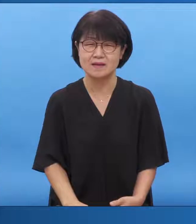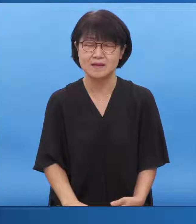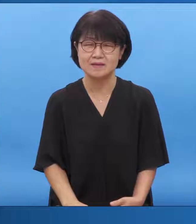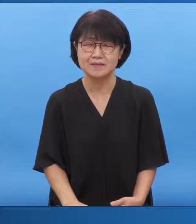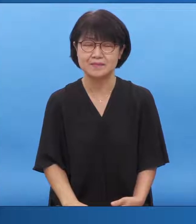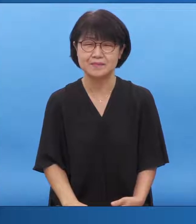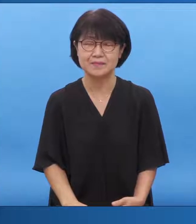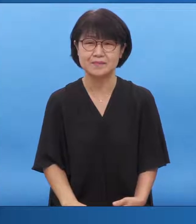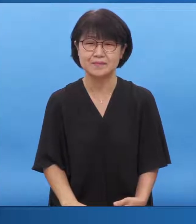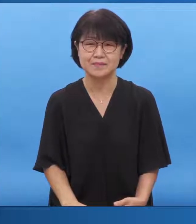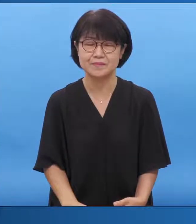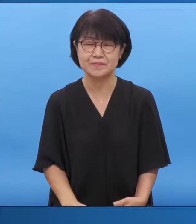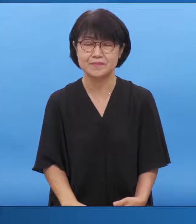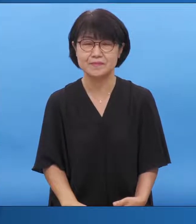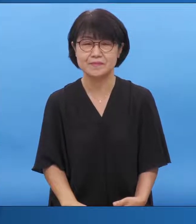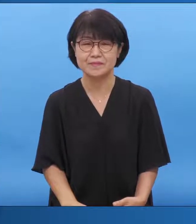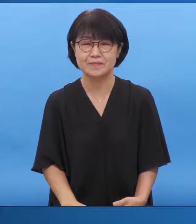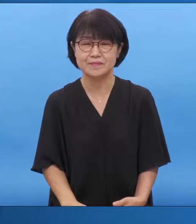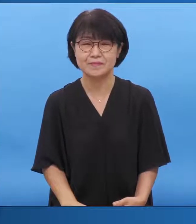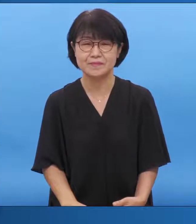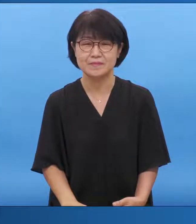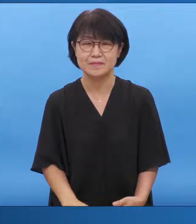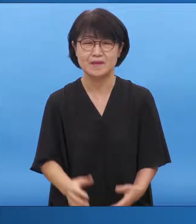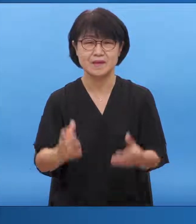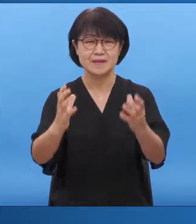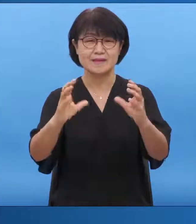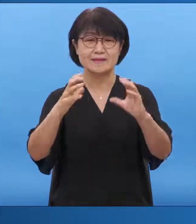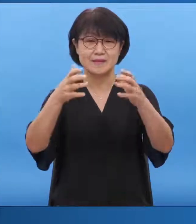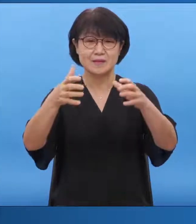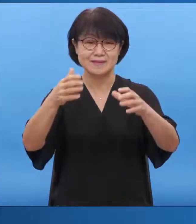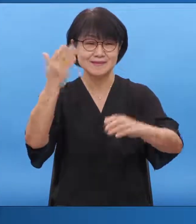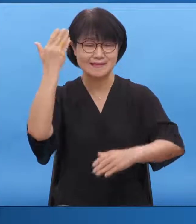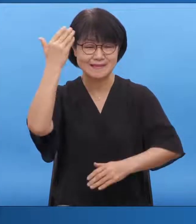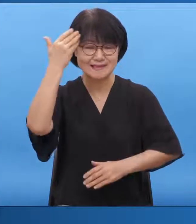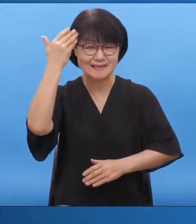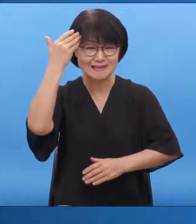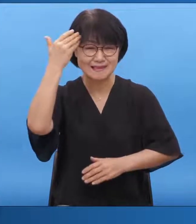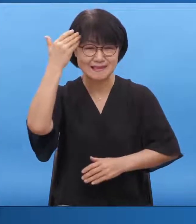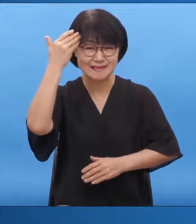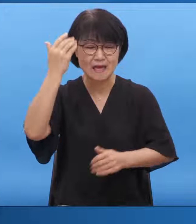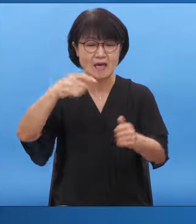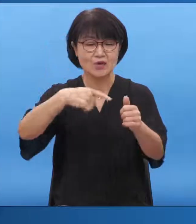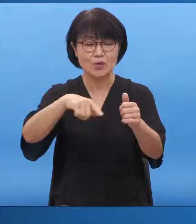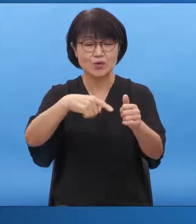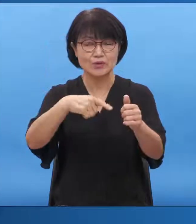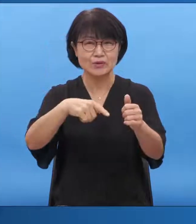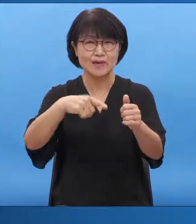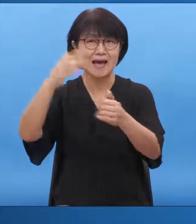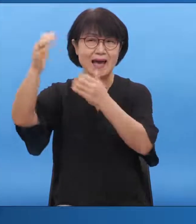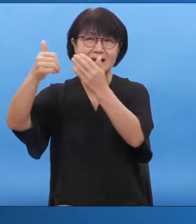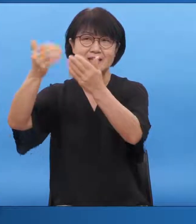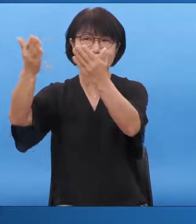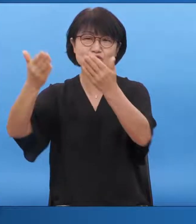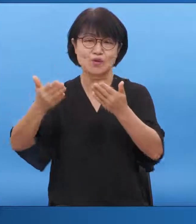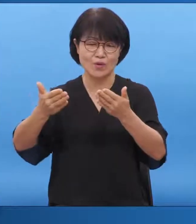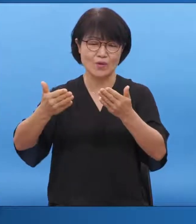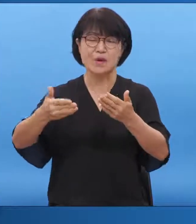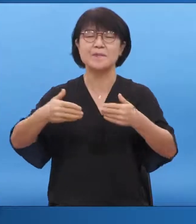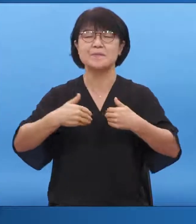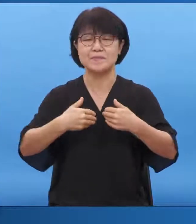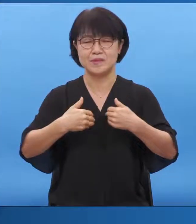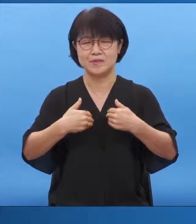지식과 산업도 결국은 선교에 필요하기에 하나님께서 허락하신 것이라 생각되었습니다. As all